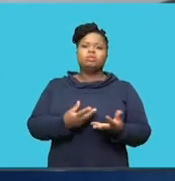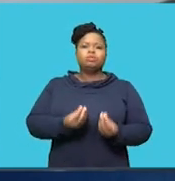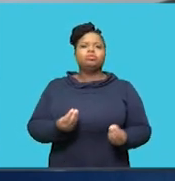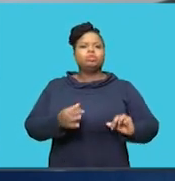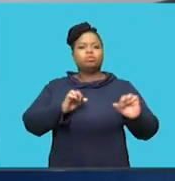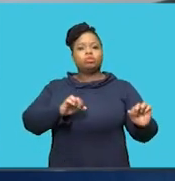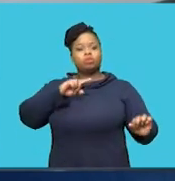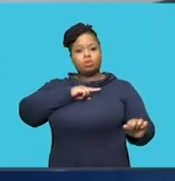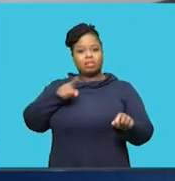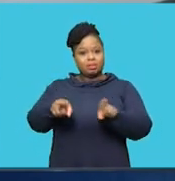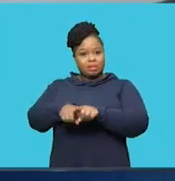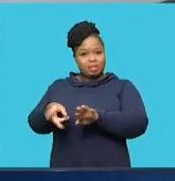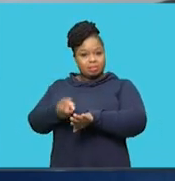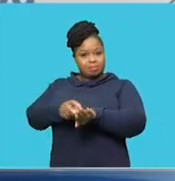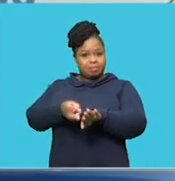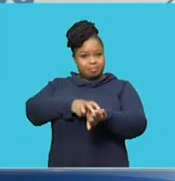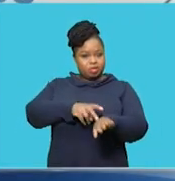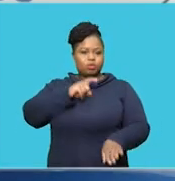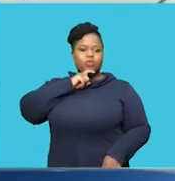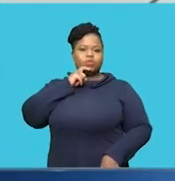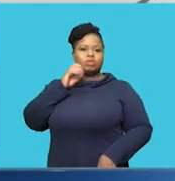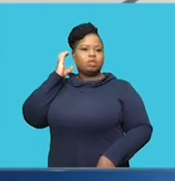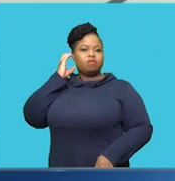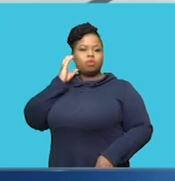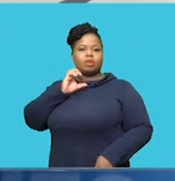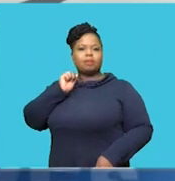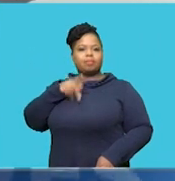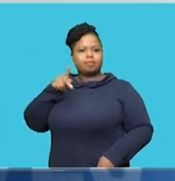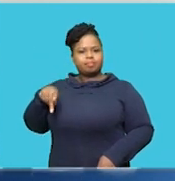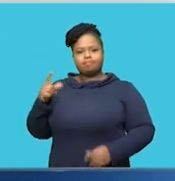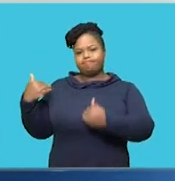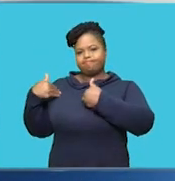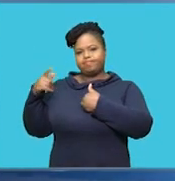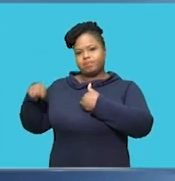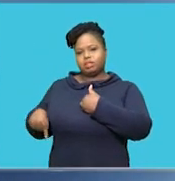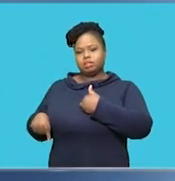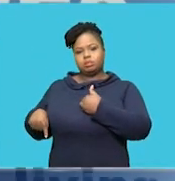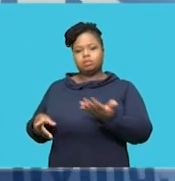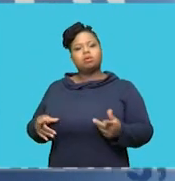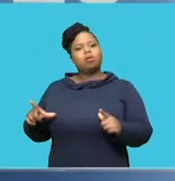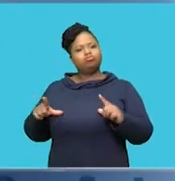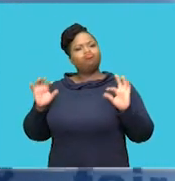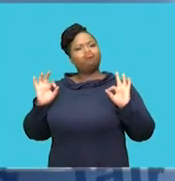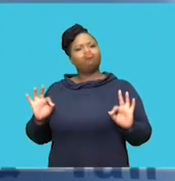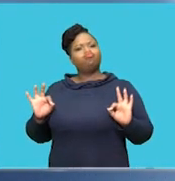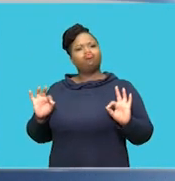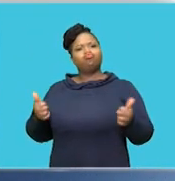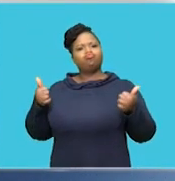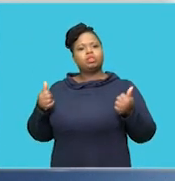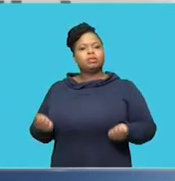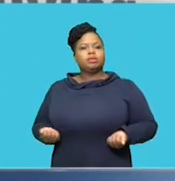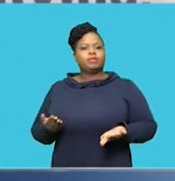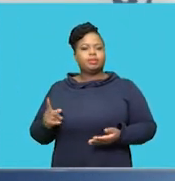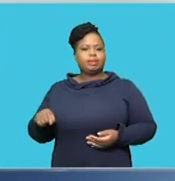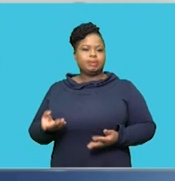ama-raiders nawo xa esebenzisa i-apps zethu mawabe safe afumane i-effective service.